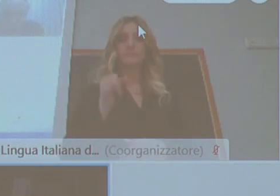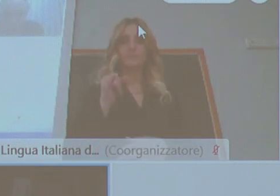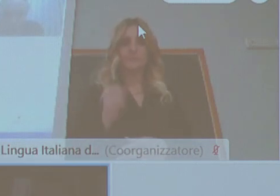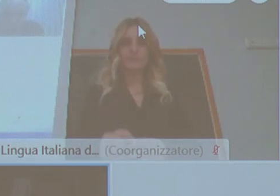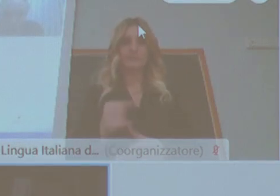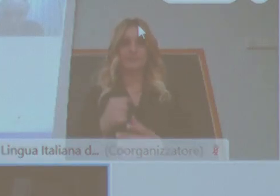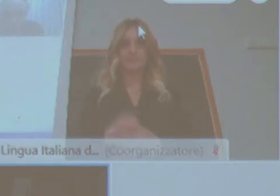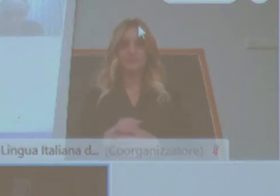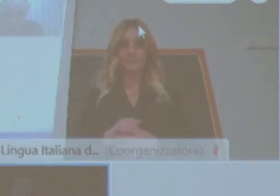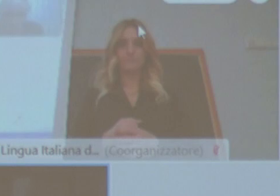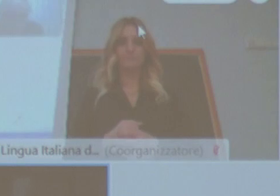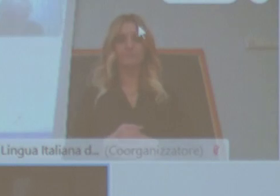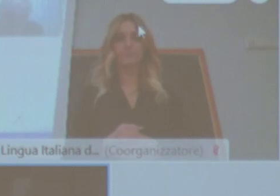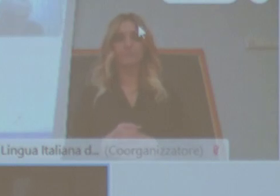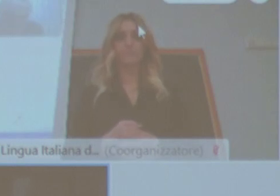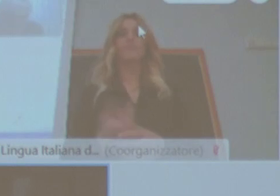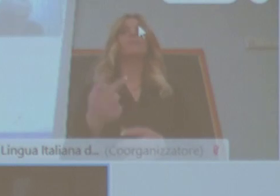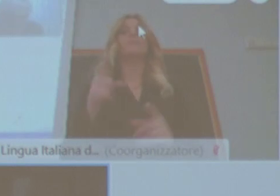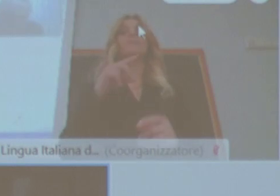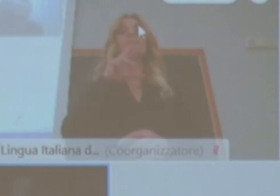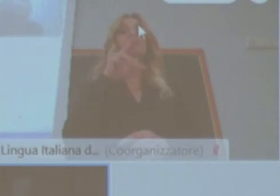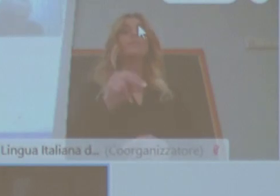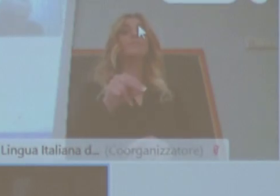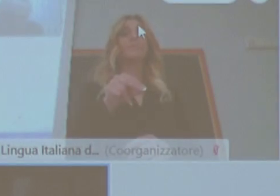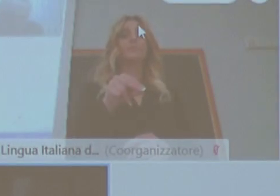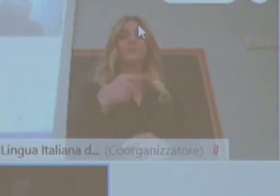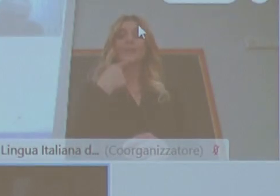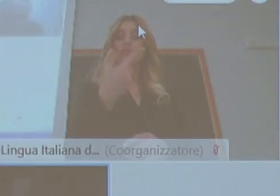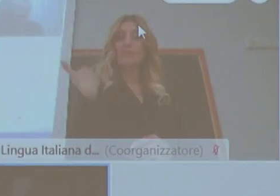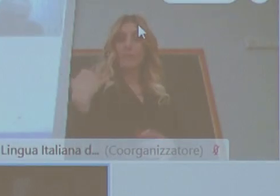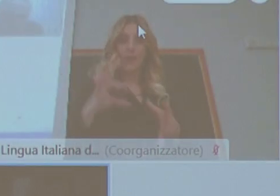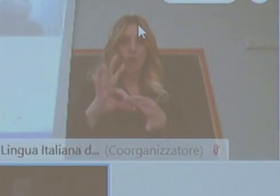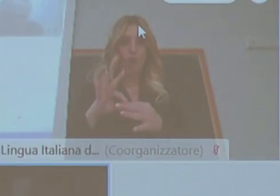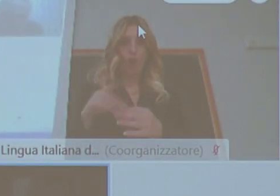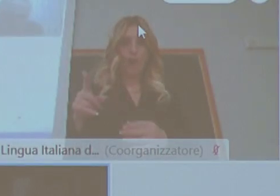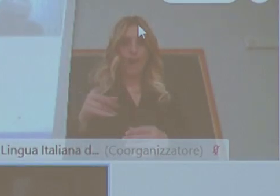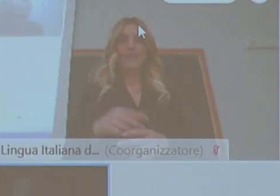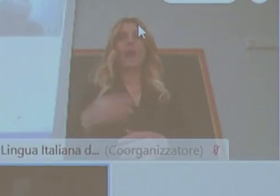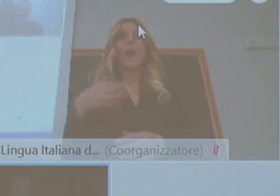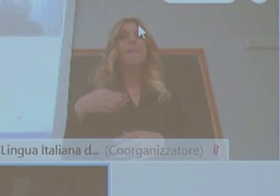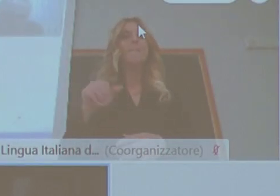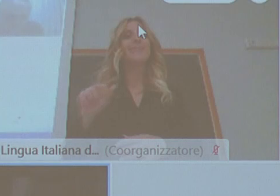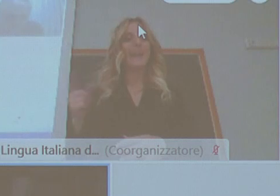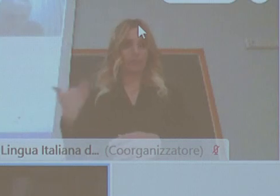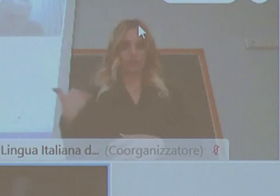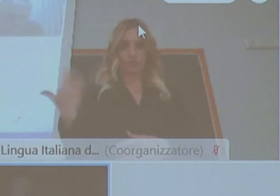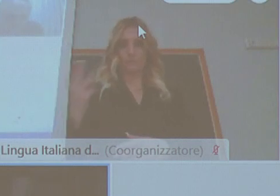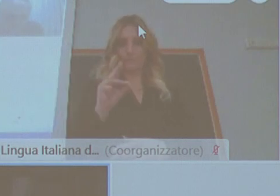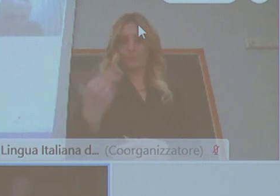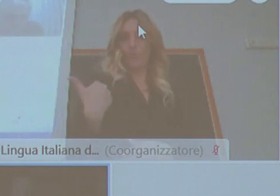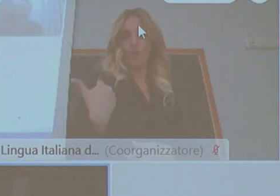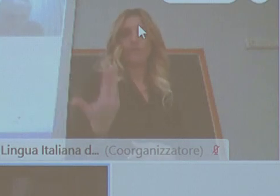Allora, noi anche, come diceva la collega Mandanici, diciamo che